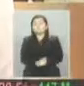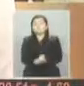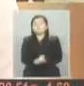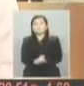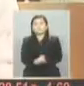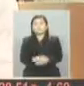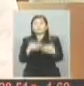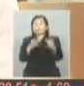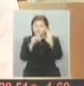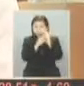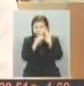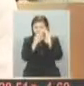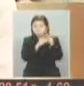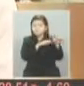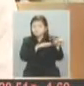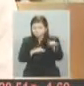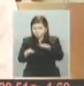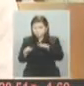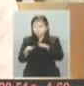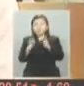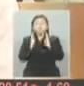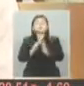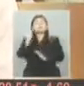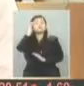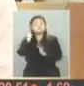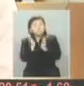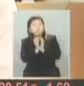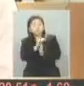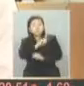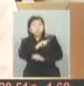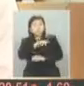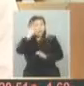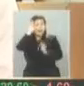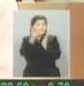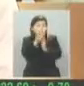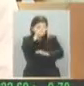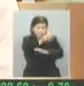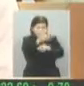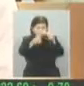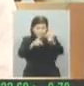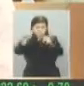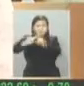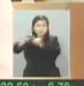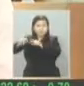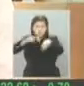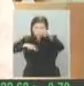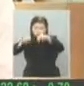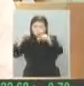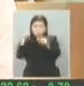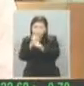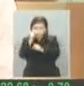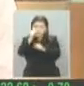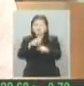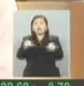กรุงเทพมหานครเตรียมกำลังเจ้าหน้าที่และตรวจสอบกล้องวงจรปิดเพื่อรับเหตุที่จะเกิดขึ้นในช่วงเทศกาลปีใหม่เ